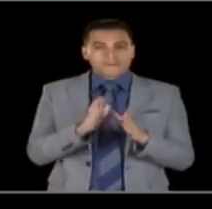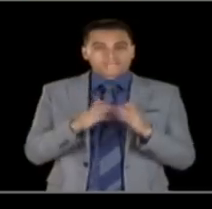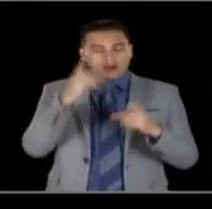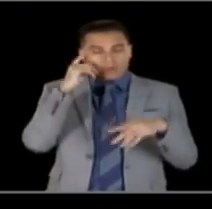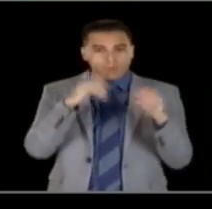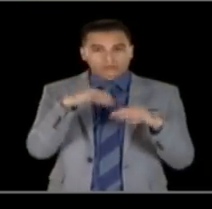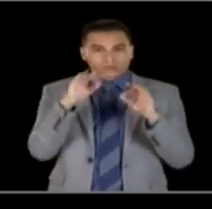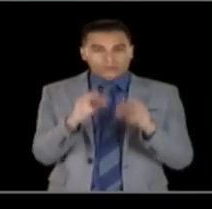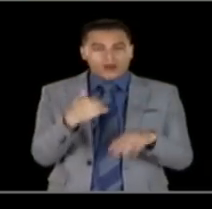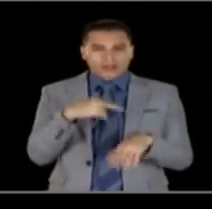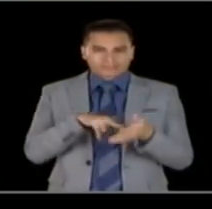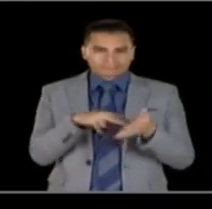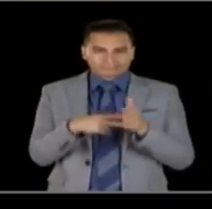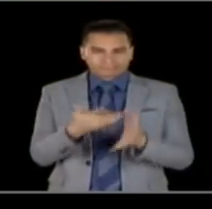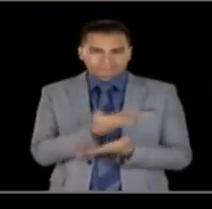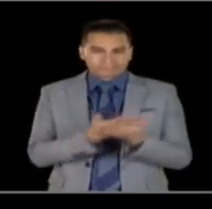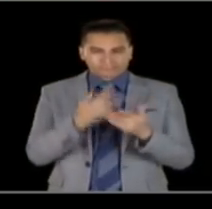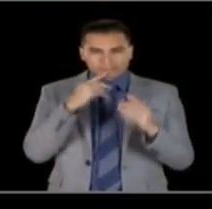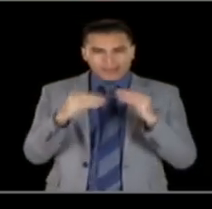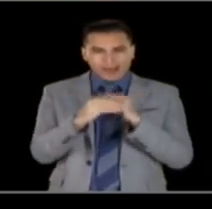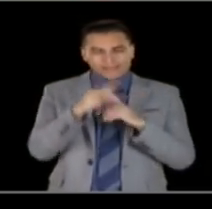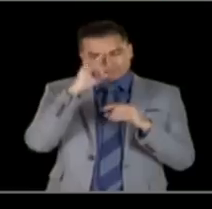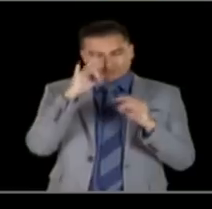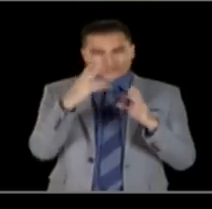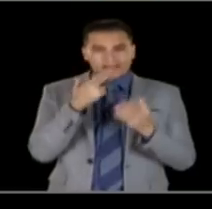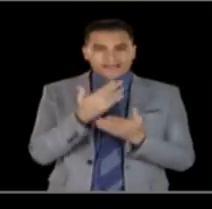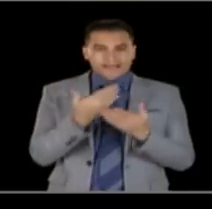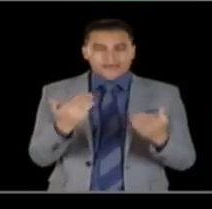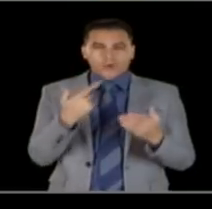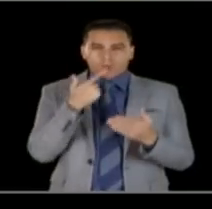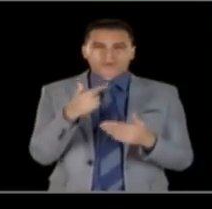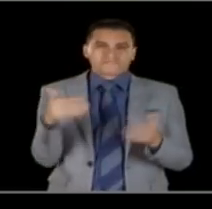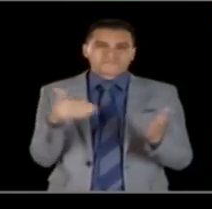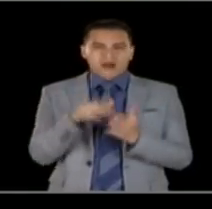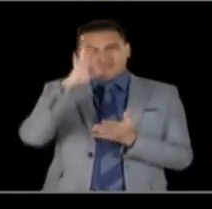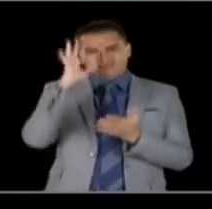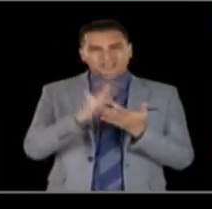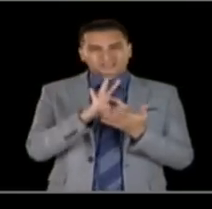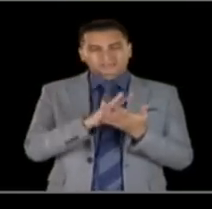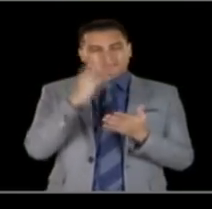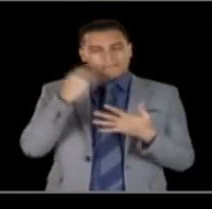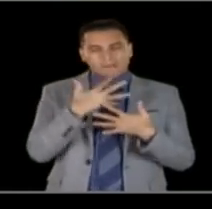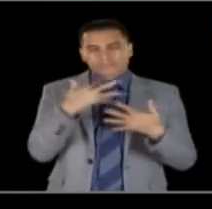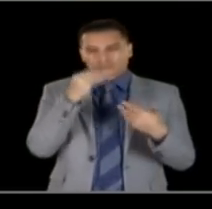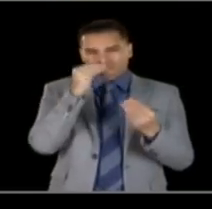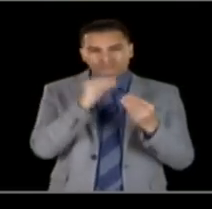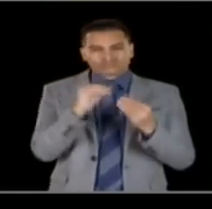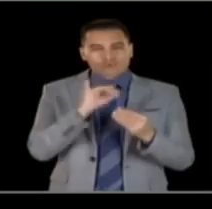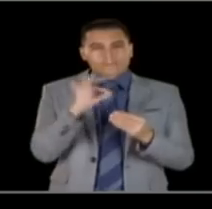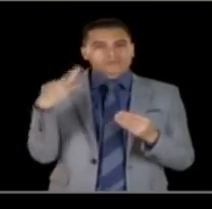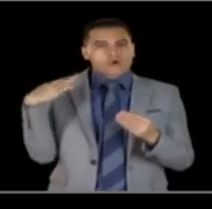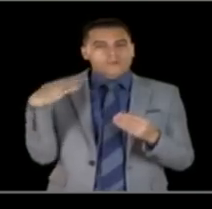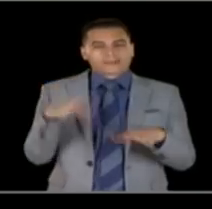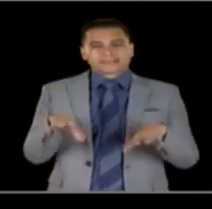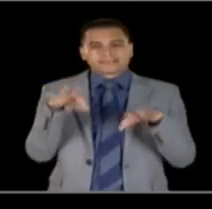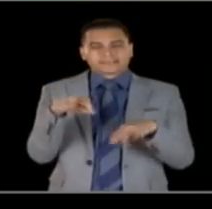فاحنا حاولنا نعالج الموضوع ده ما بيننا بالكلام والنقاش يعني، وقلنا ان هي في الاخر يعني هو استمتاع، بنستمتع جايين نخوض تجربه جديده